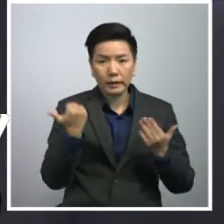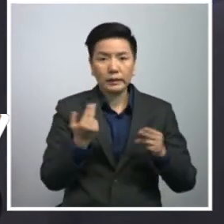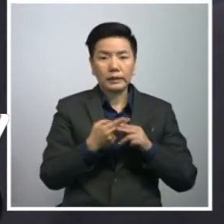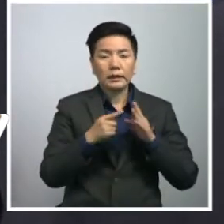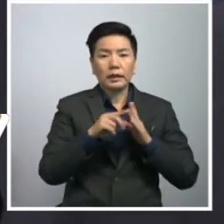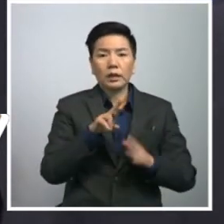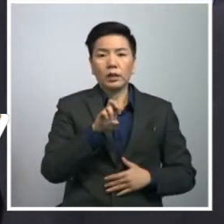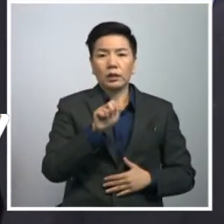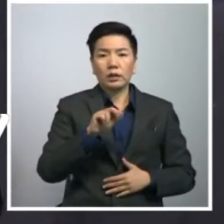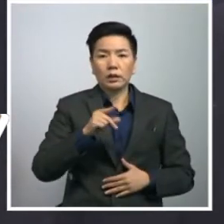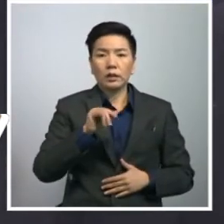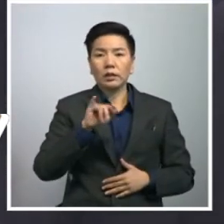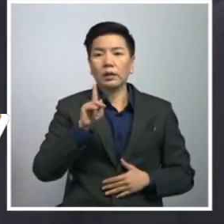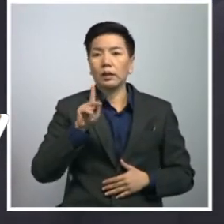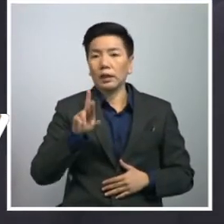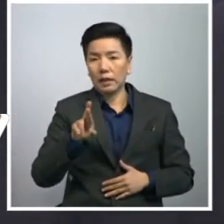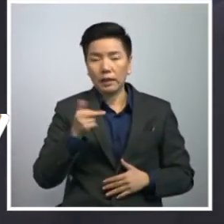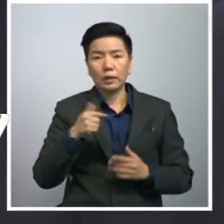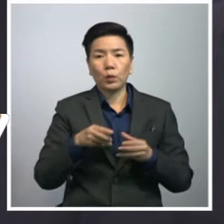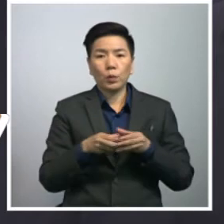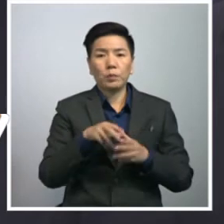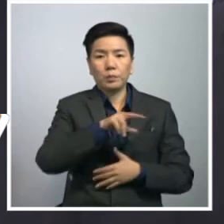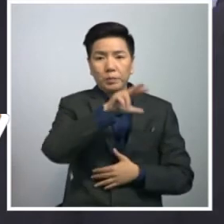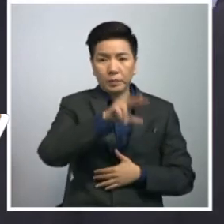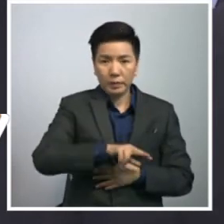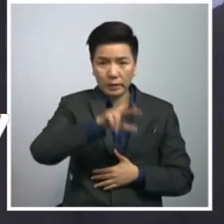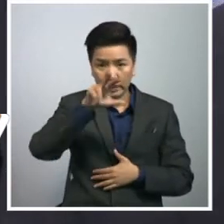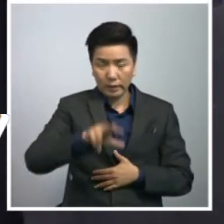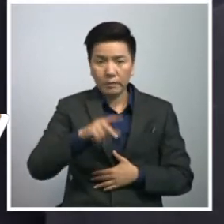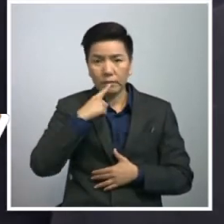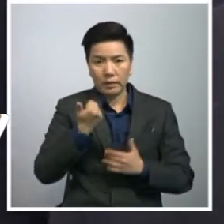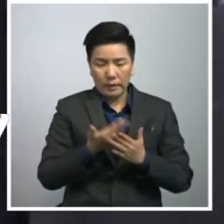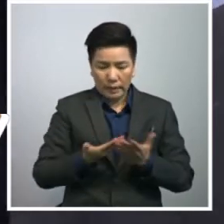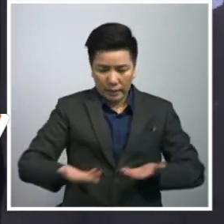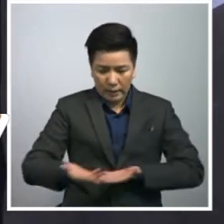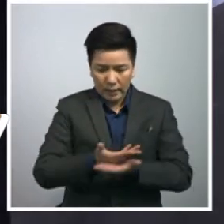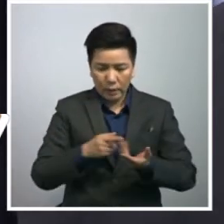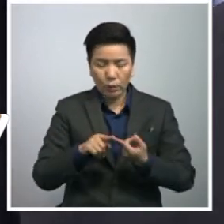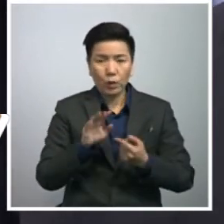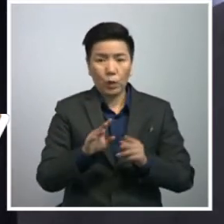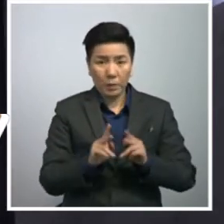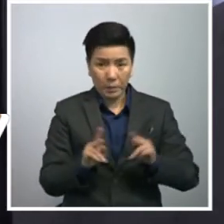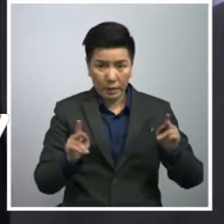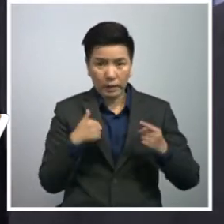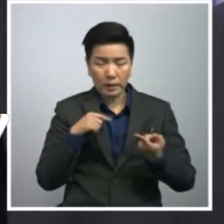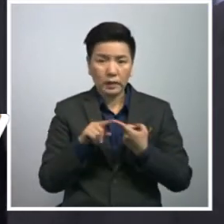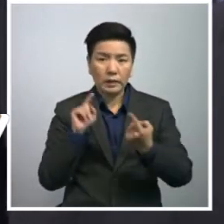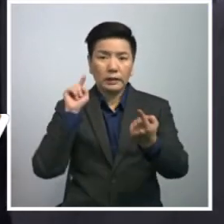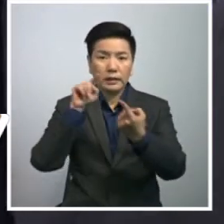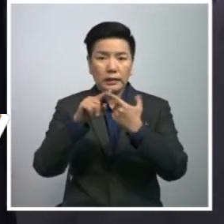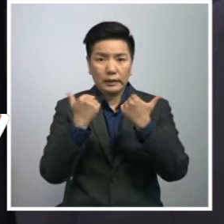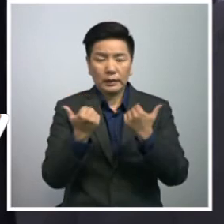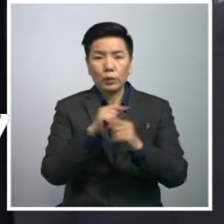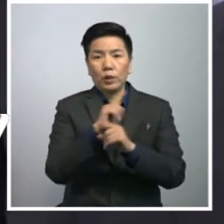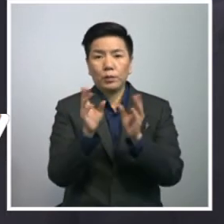ไกรลีกิจวัฒนะกรรมธิการสัดส่วนของพรรคเพื่อไทยได้ระบุว่าการพิจารณาของงบของกรรมธิการไปจนถึงวันที่